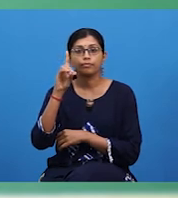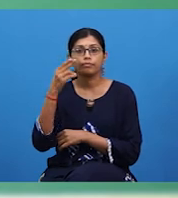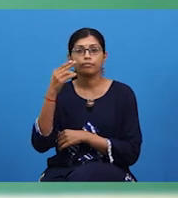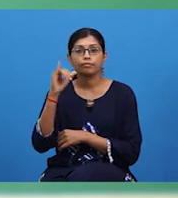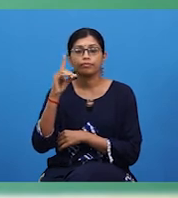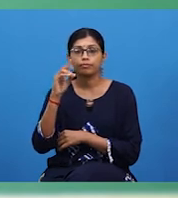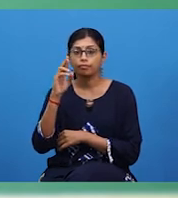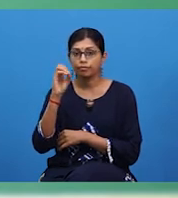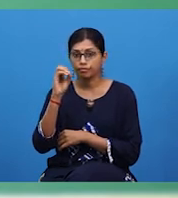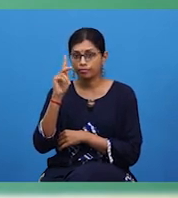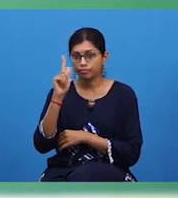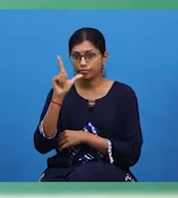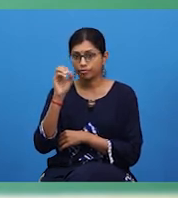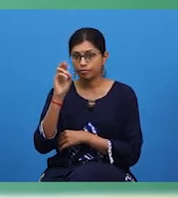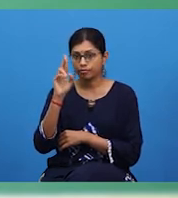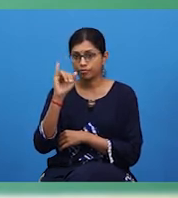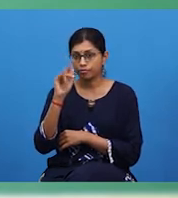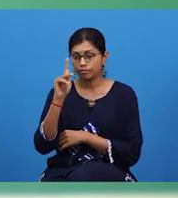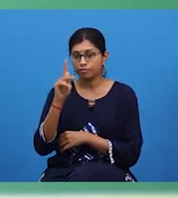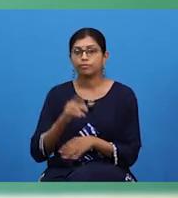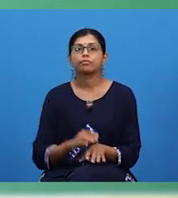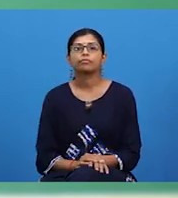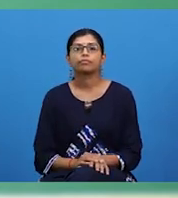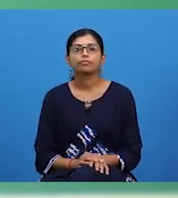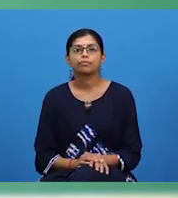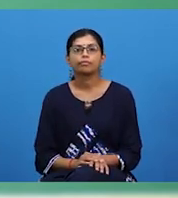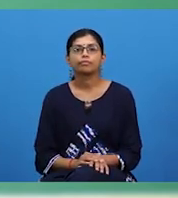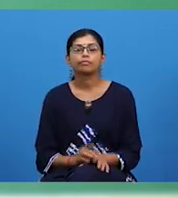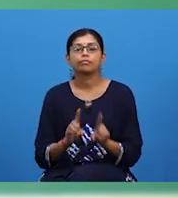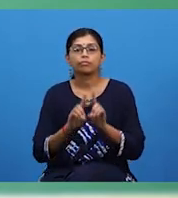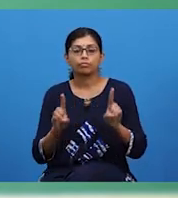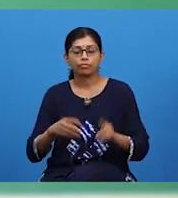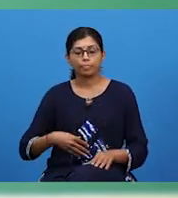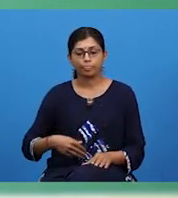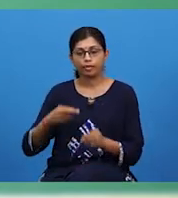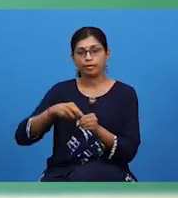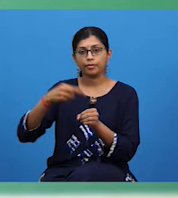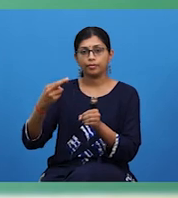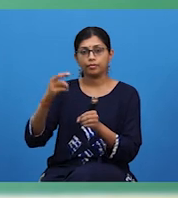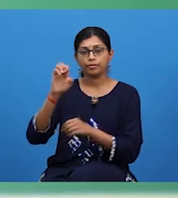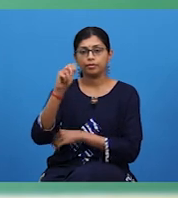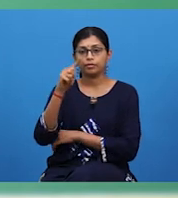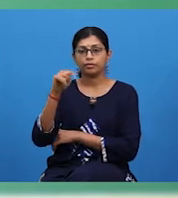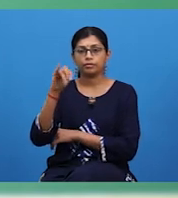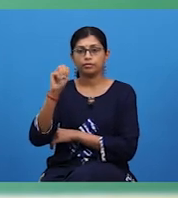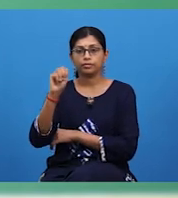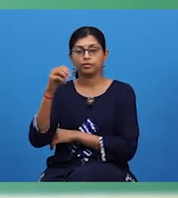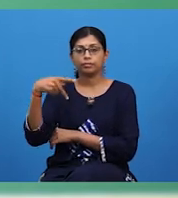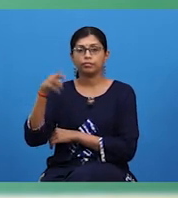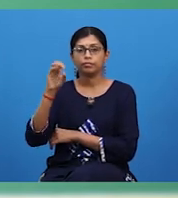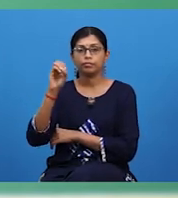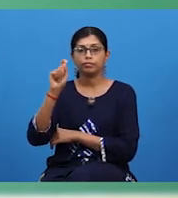Apabila protein sampai ke perut, dinding perut akan merembeskan enzim protein dan asid